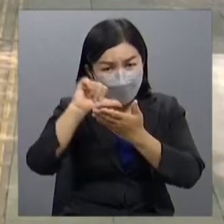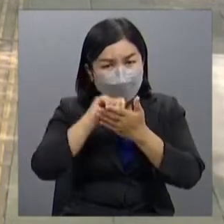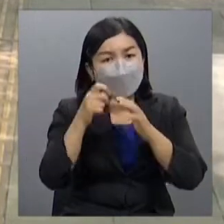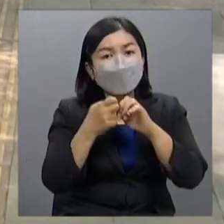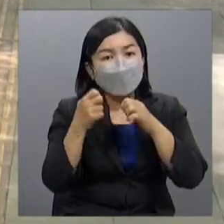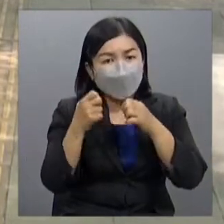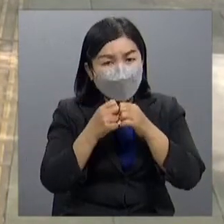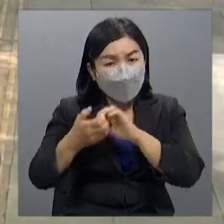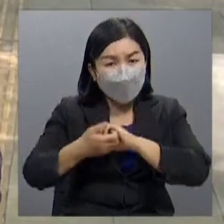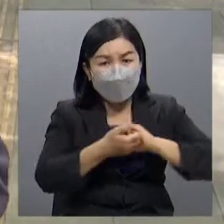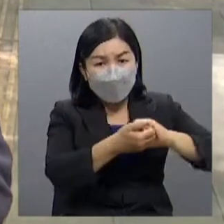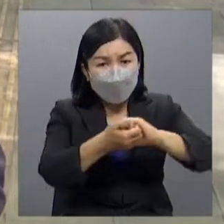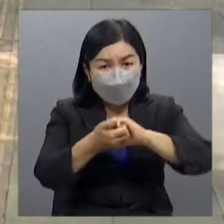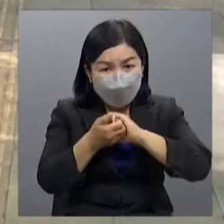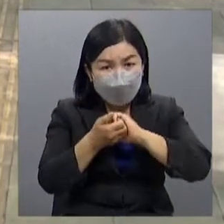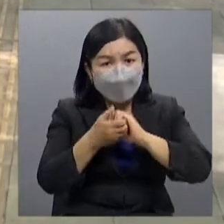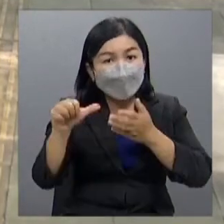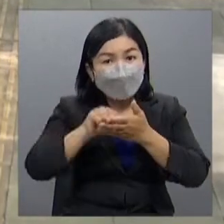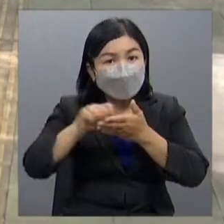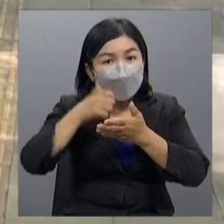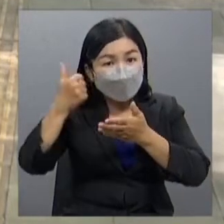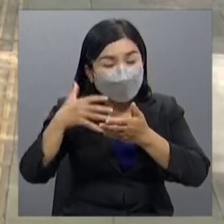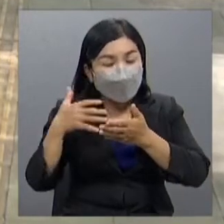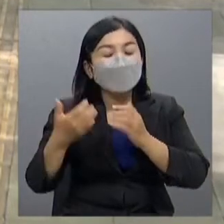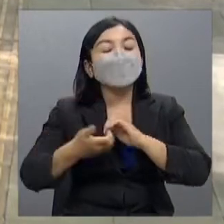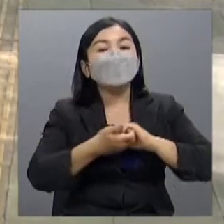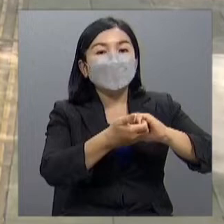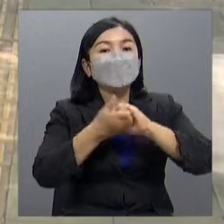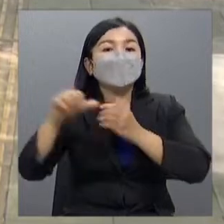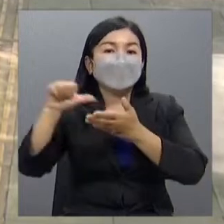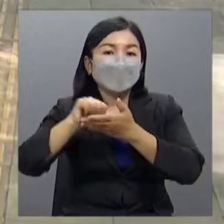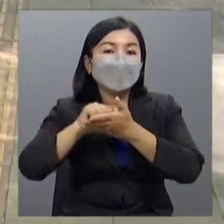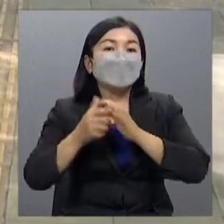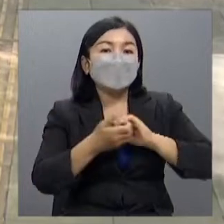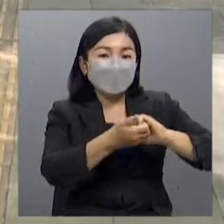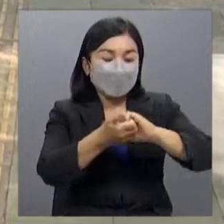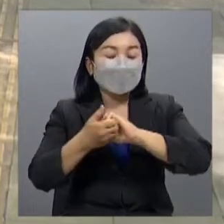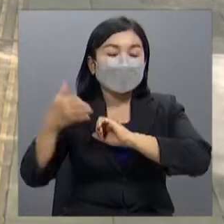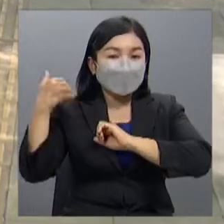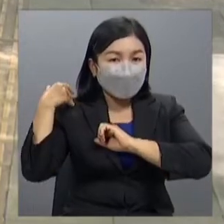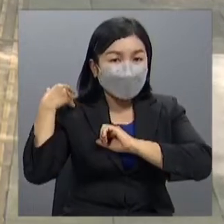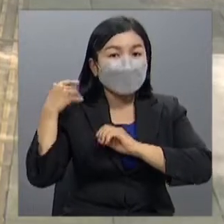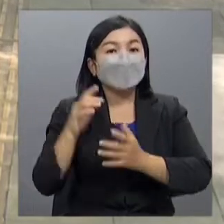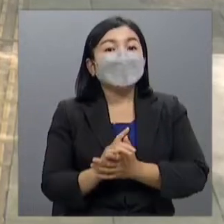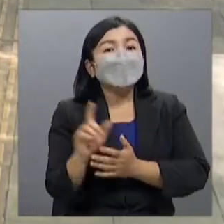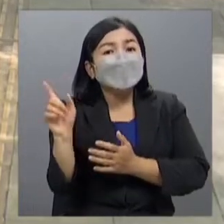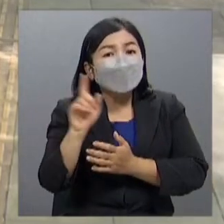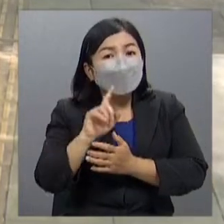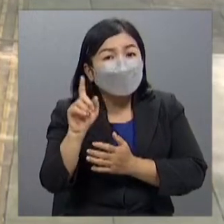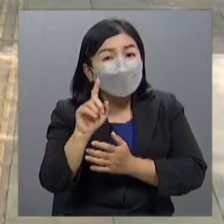จะแก้ไขไม่ได้เลยกันซะทีเดียวค่ะคุณจิรัชตาคุณพรวดีคะอย่างน้อยก็เพื่อให้มีความสมดุ